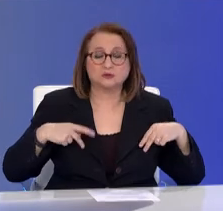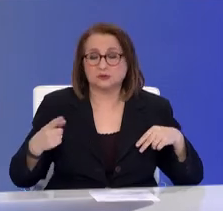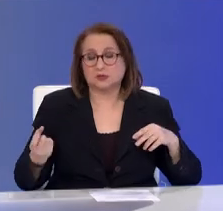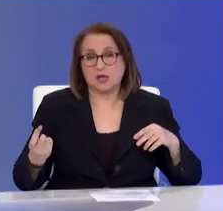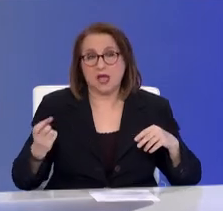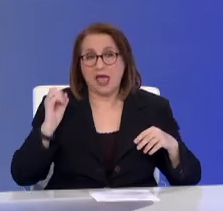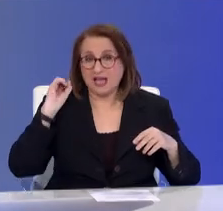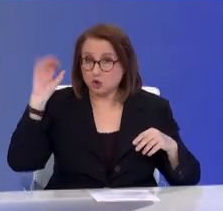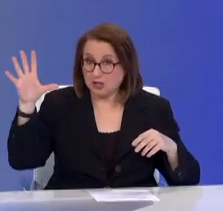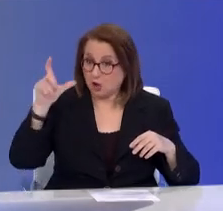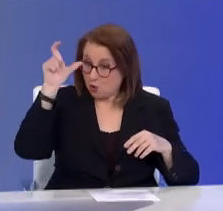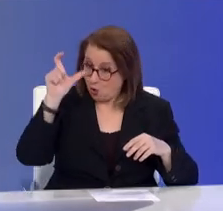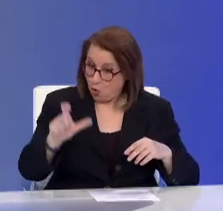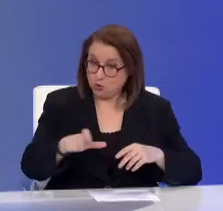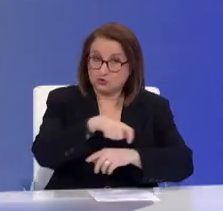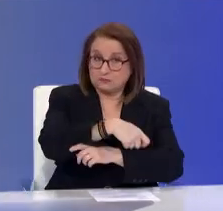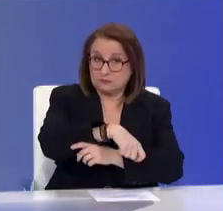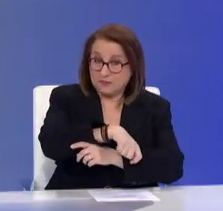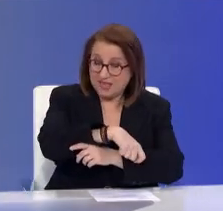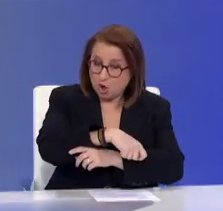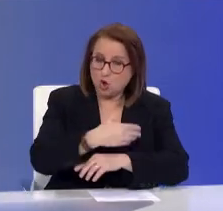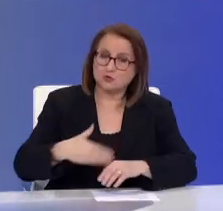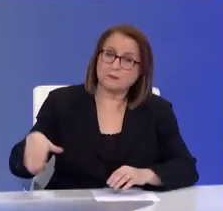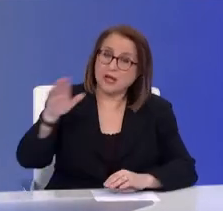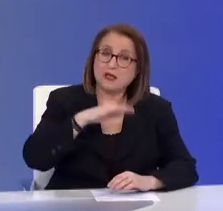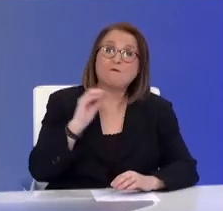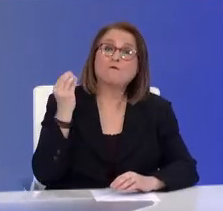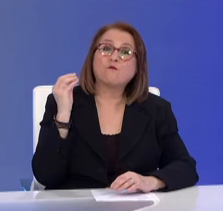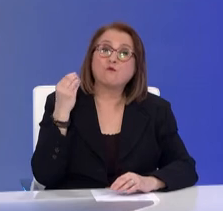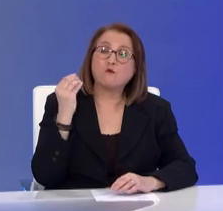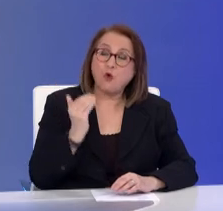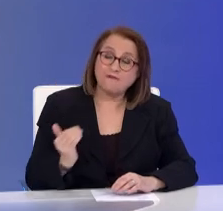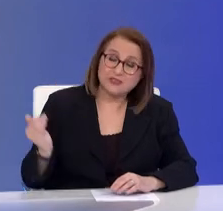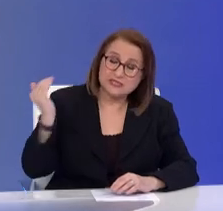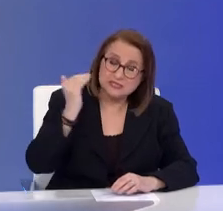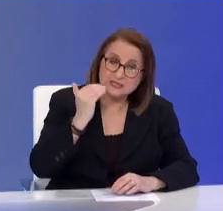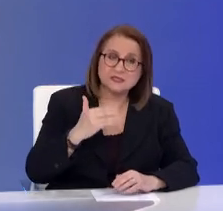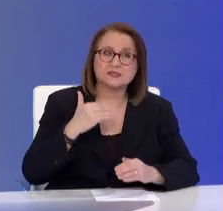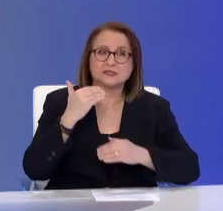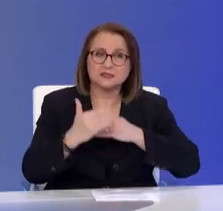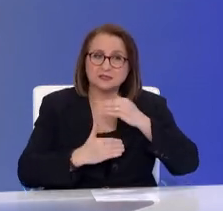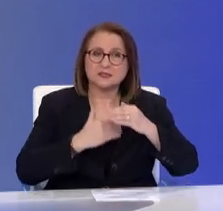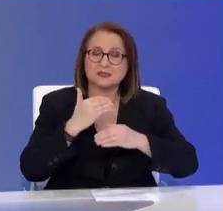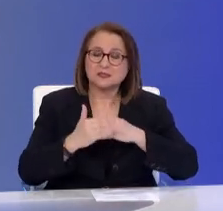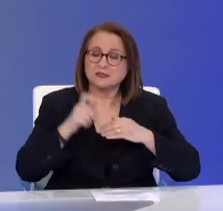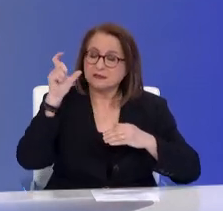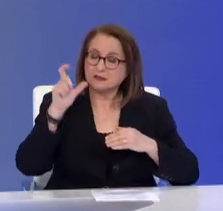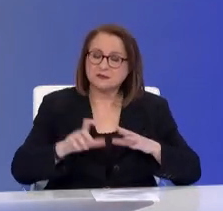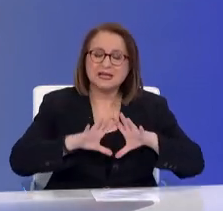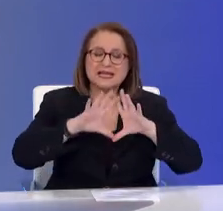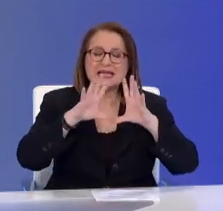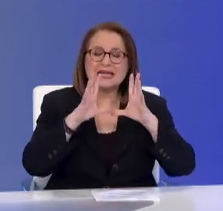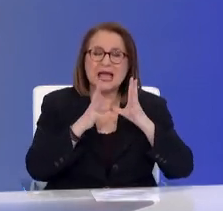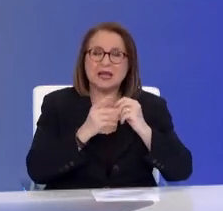δικηγόρος, αλλά και ως γερουσιαστής, υπήρξε μια ηγετική προσωπικότητα